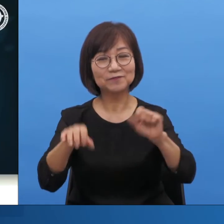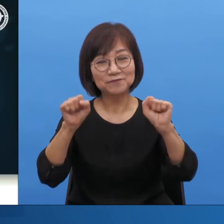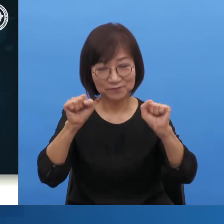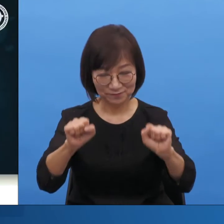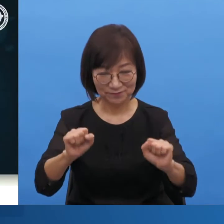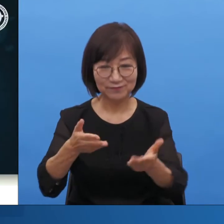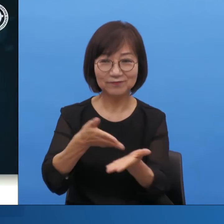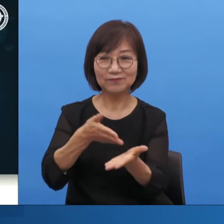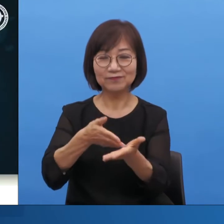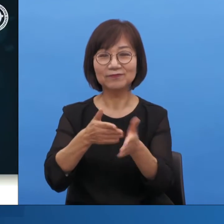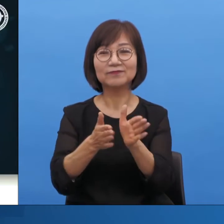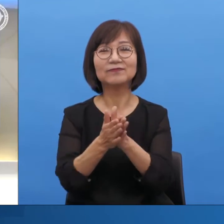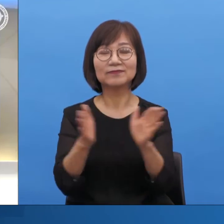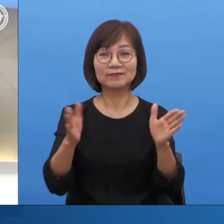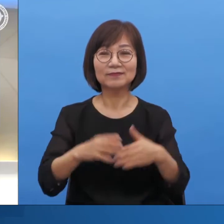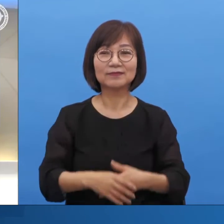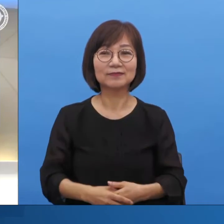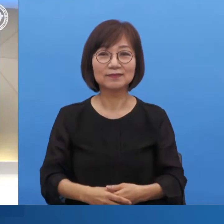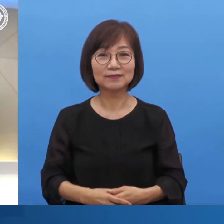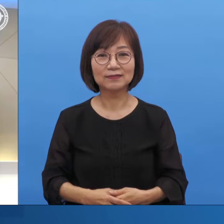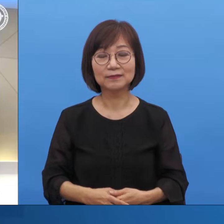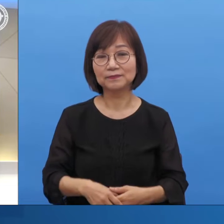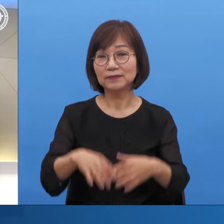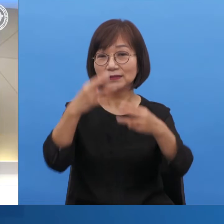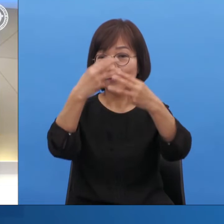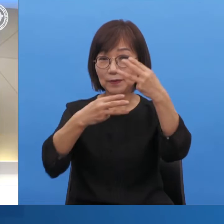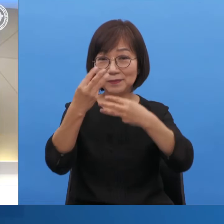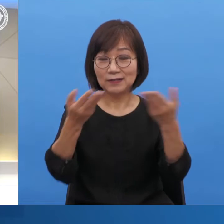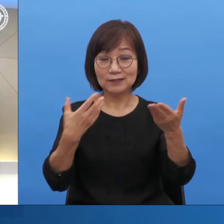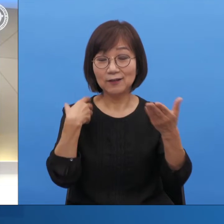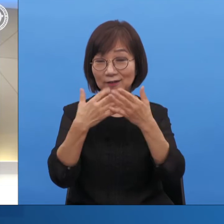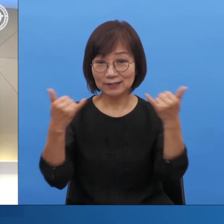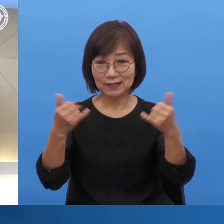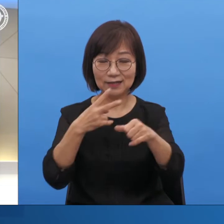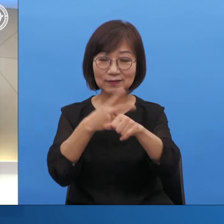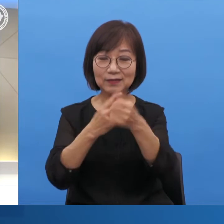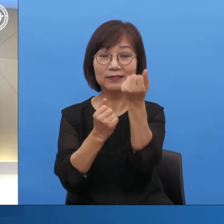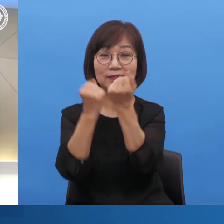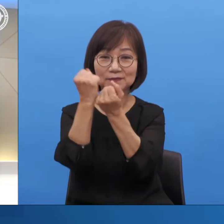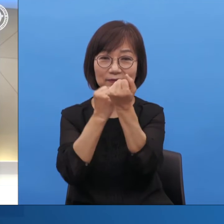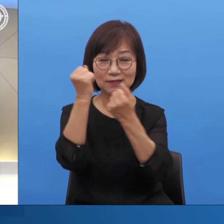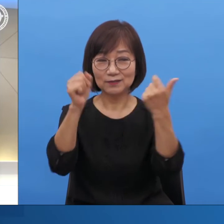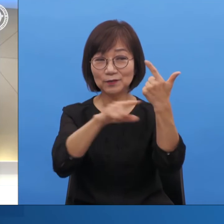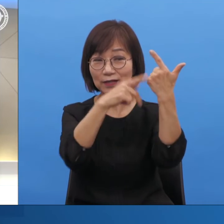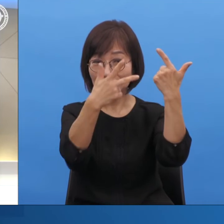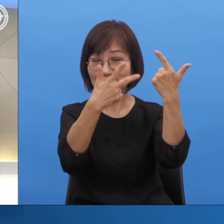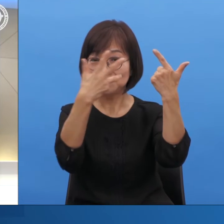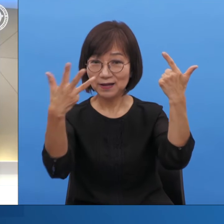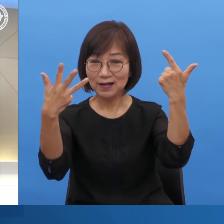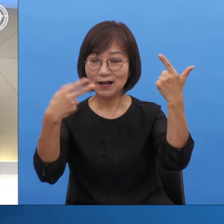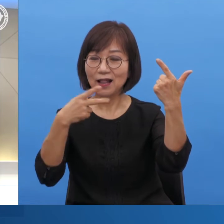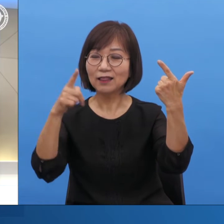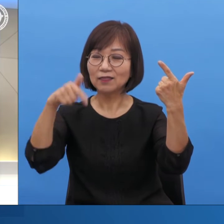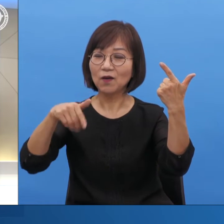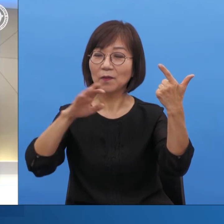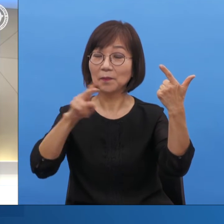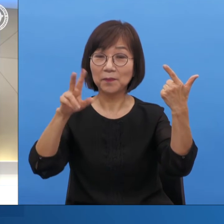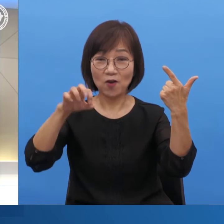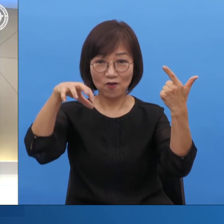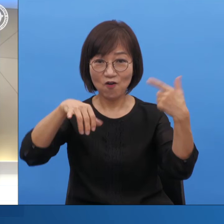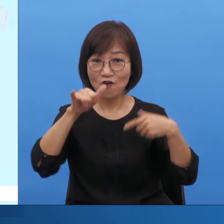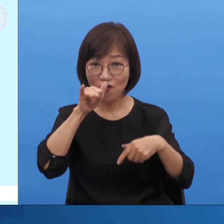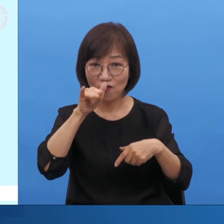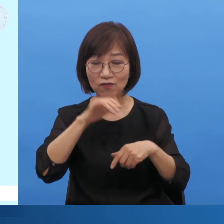안녕하십니까. RTC 뉴스입니다. 렘넌트 사역자 및 교사 세미나가 6월 7일과 8일 덕평 RTC에서